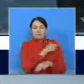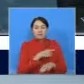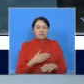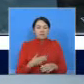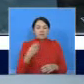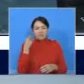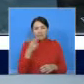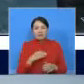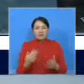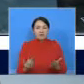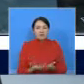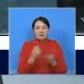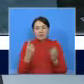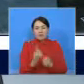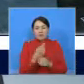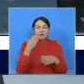көмек ретінде көтеру үшін